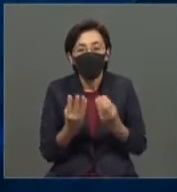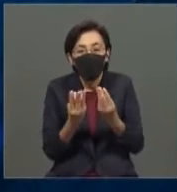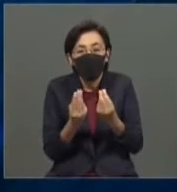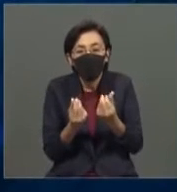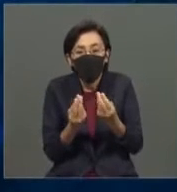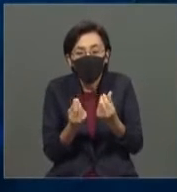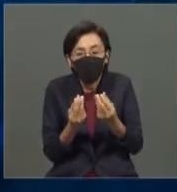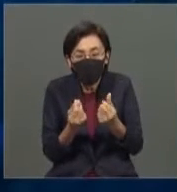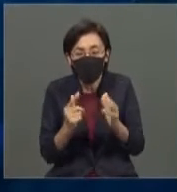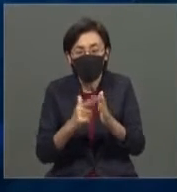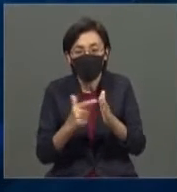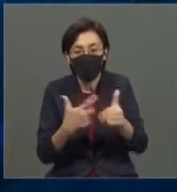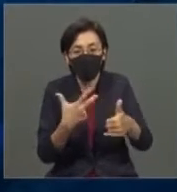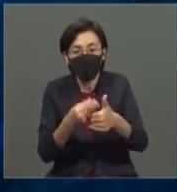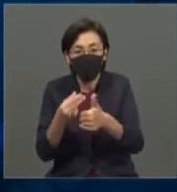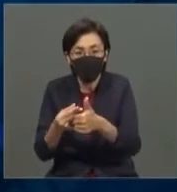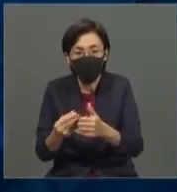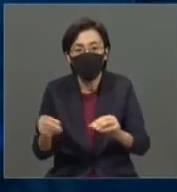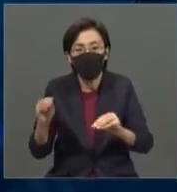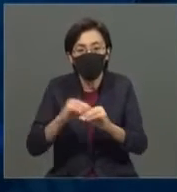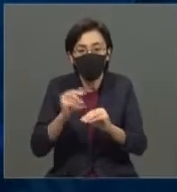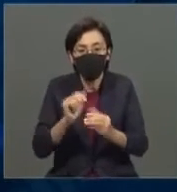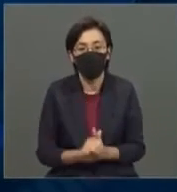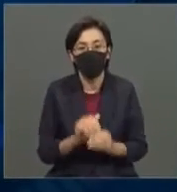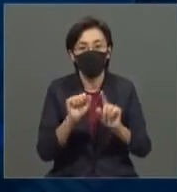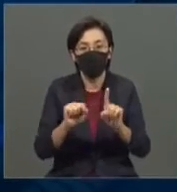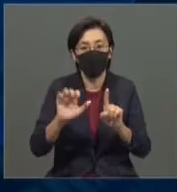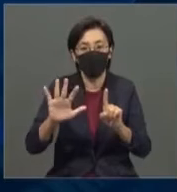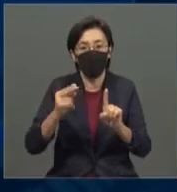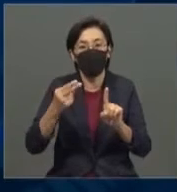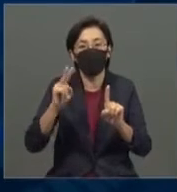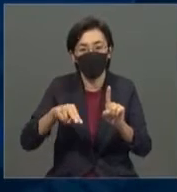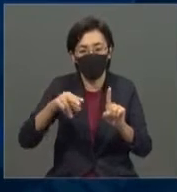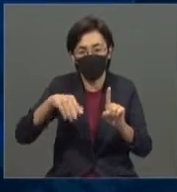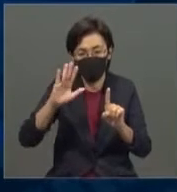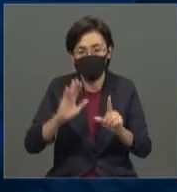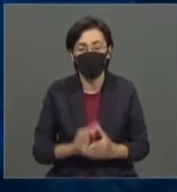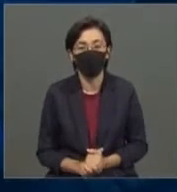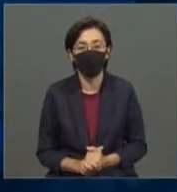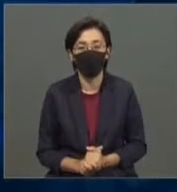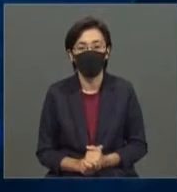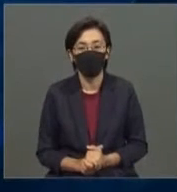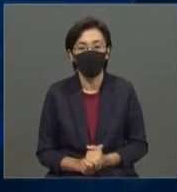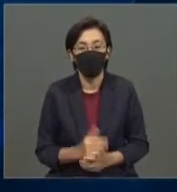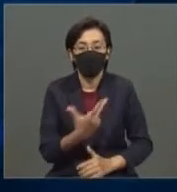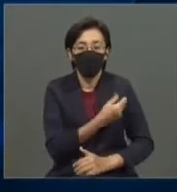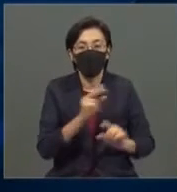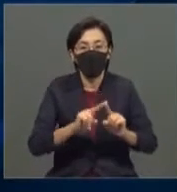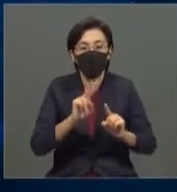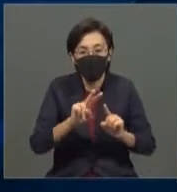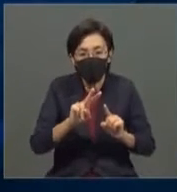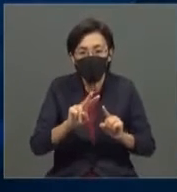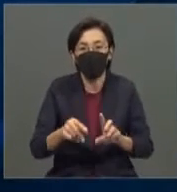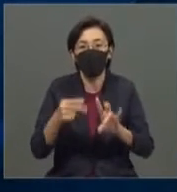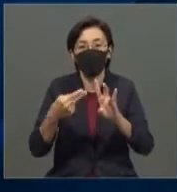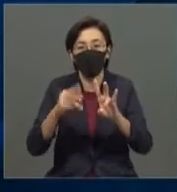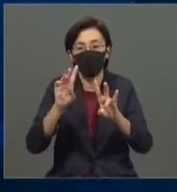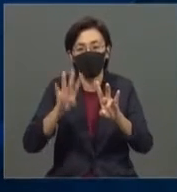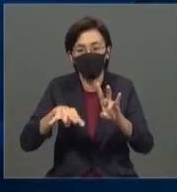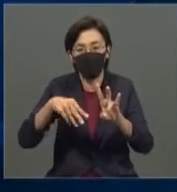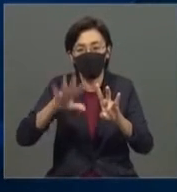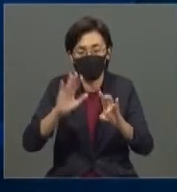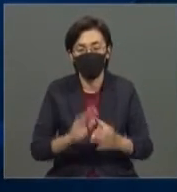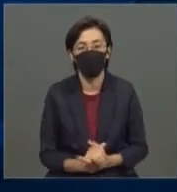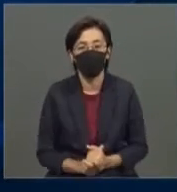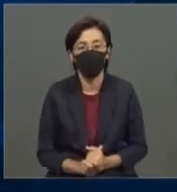รับฉีดวัคซีนวันนี้เพิ่มขึ้นเข็มที่1 152,000 กว่ารายนะครับแล้วก็เข็มที่2 74,000 กว่ารายทำ